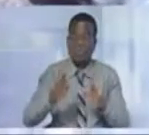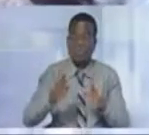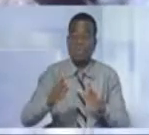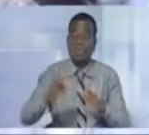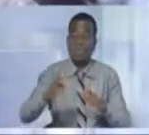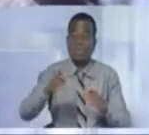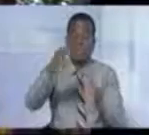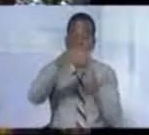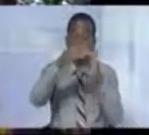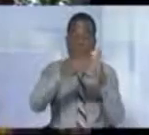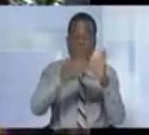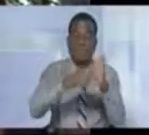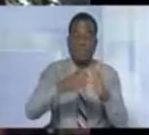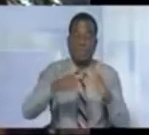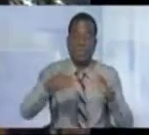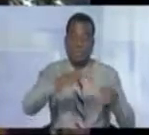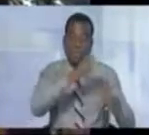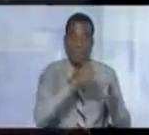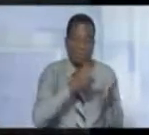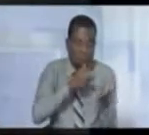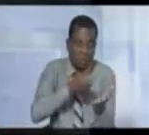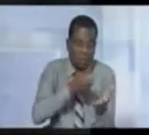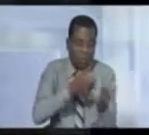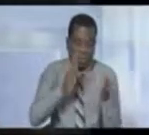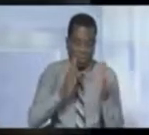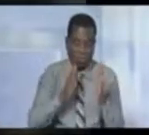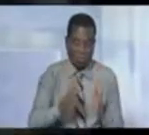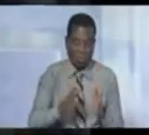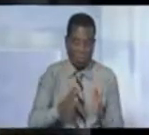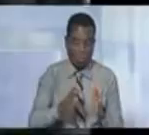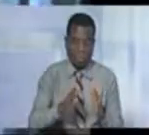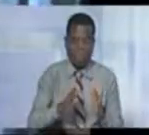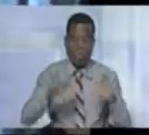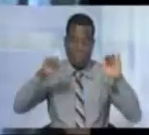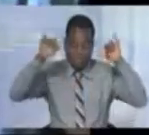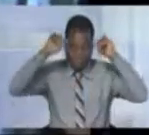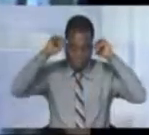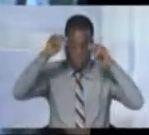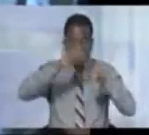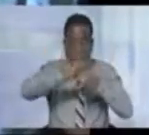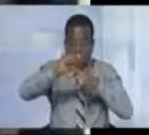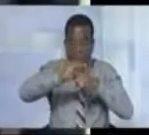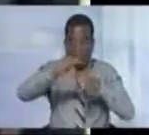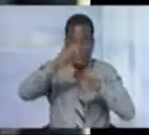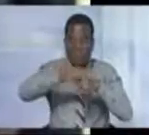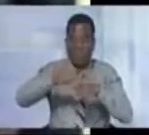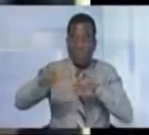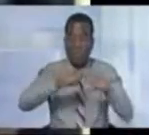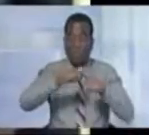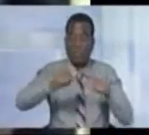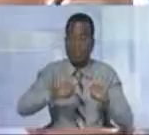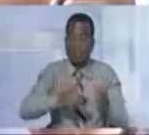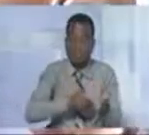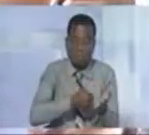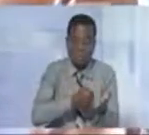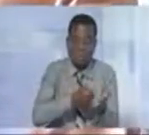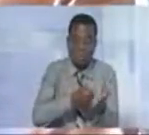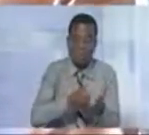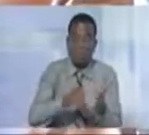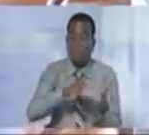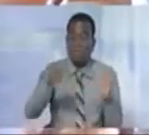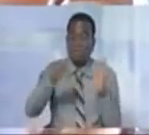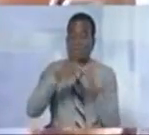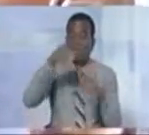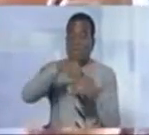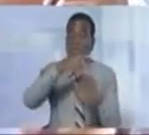recensement des bouviers des propriétaires de parc et la formation des acteurs de l'élevage moderne dans ces